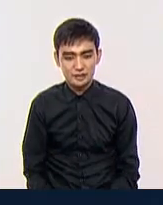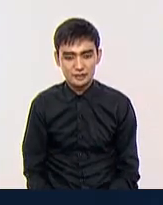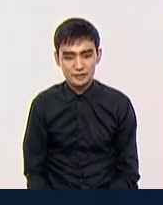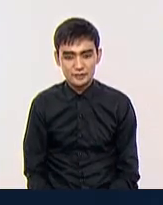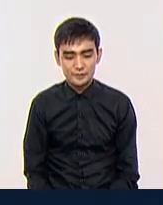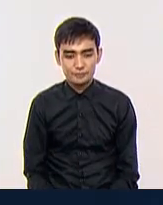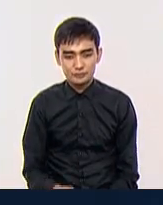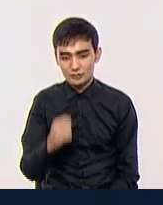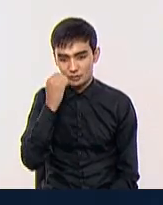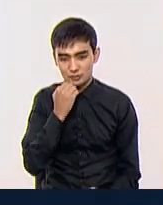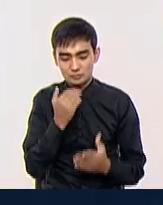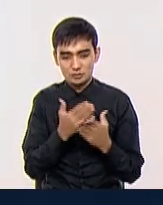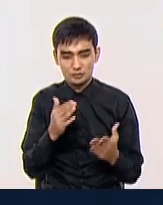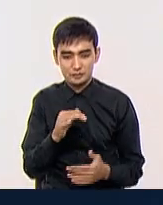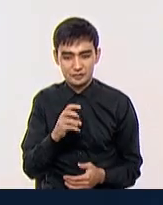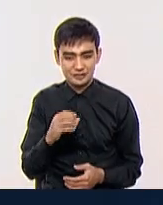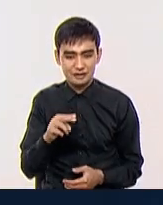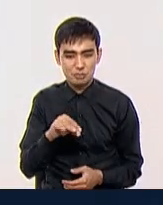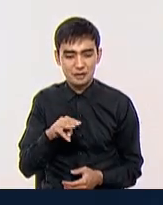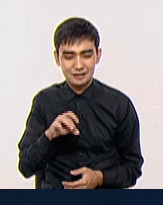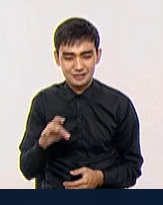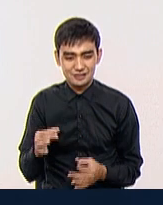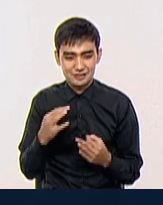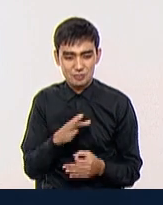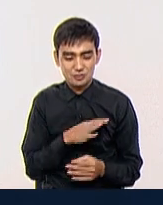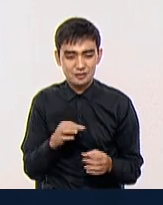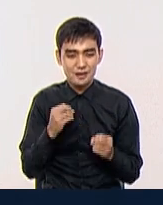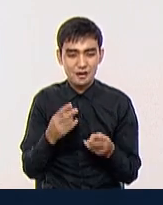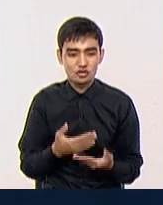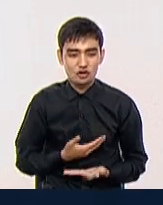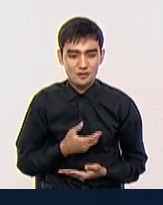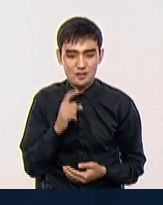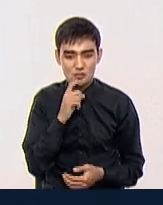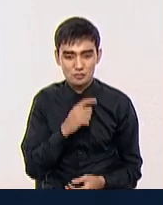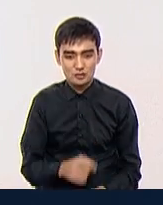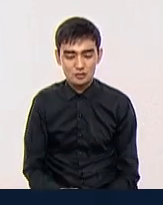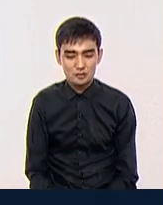Спасибо вам. Финансовый аналитик Дмитрий Казанцев рассказал о том, как жить экономно.